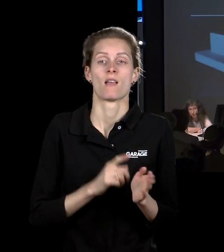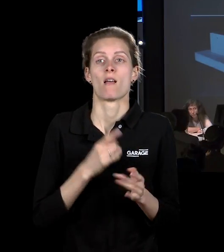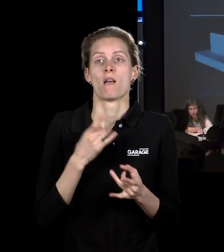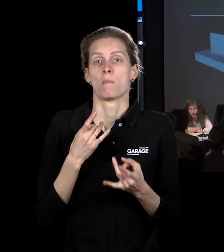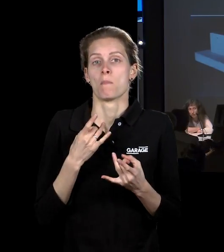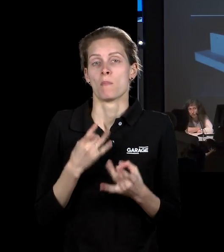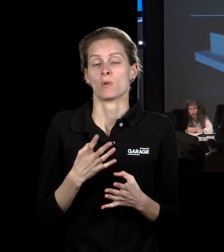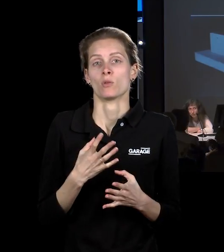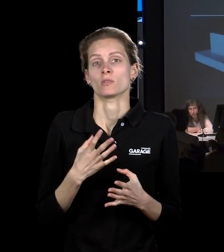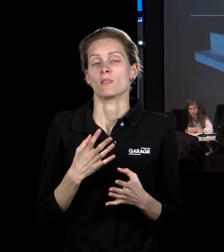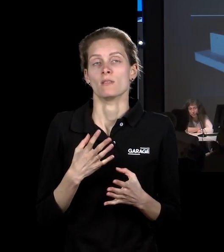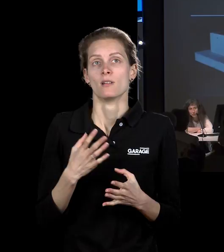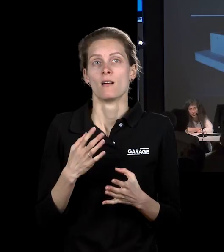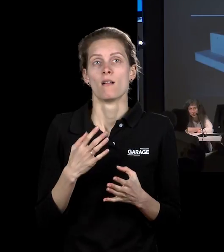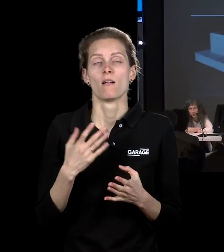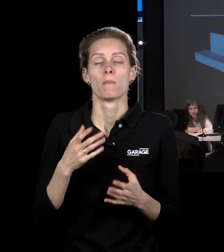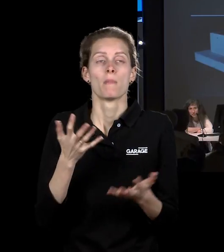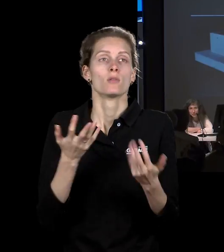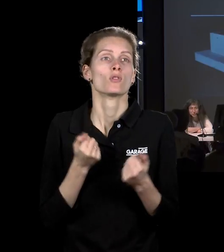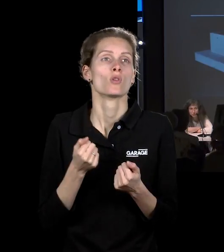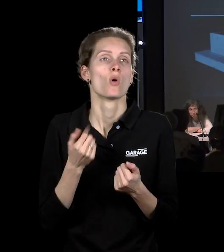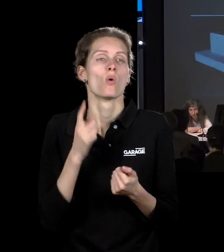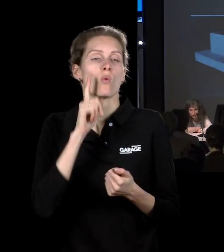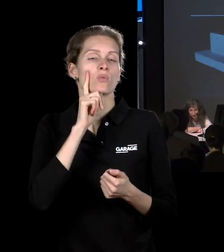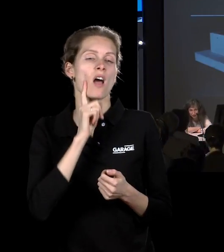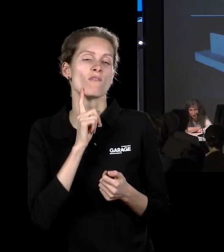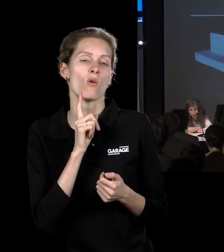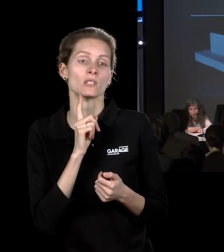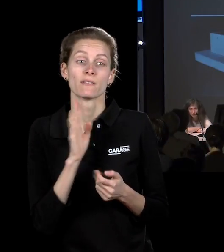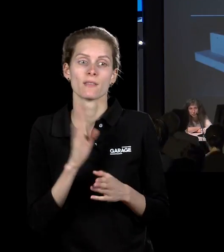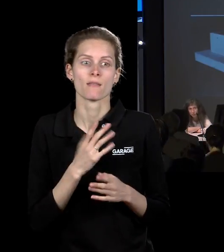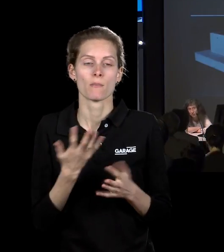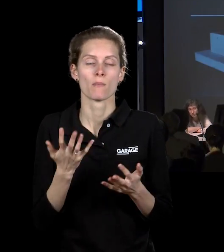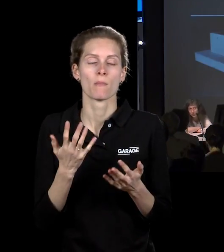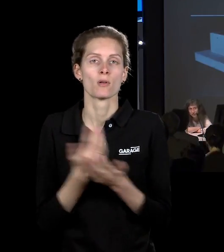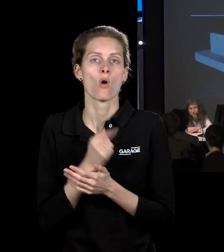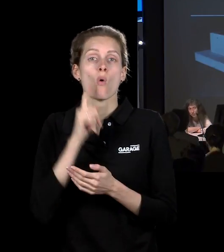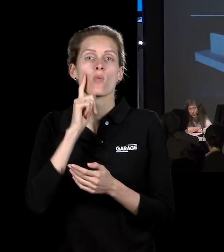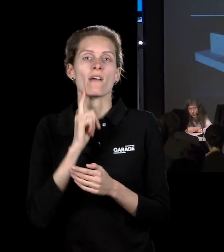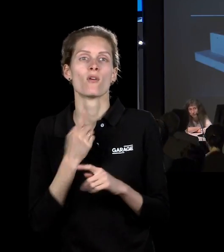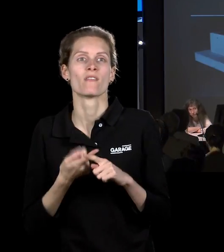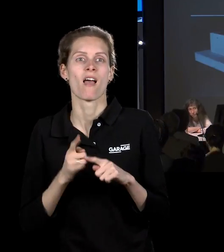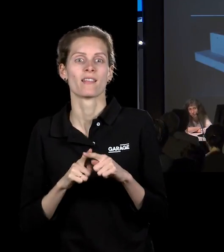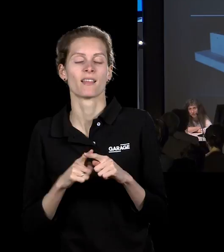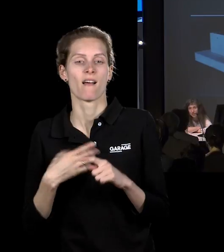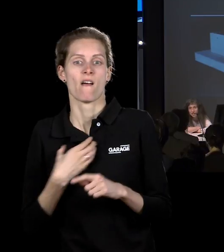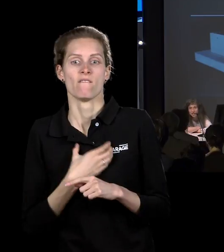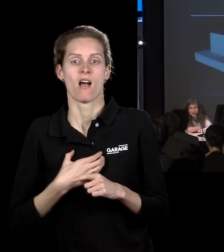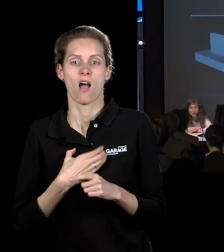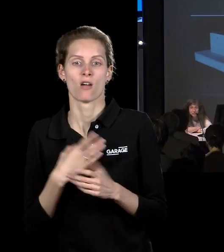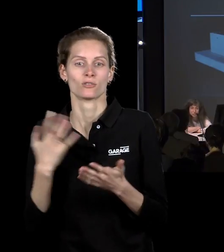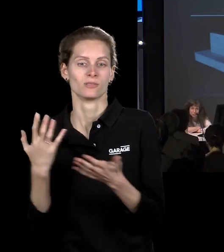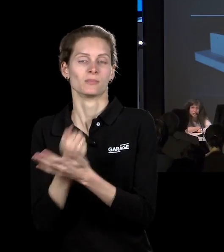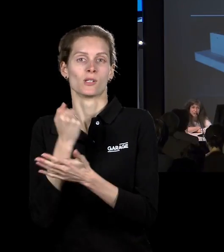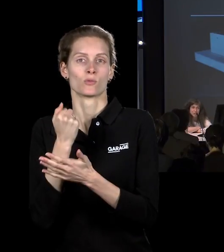других. Ты не должен получать от нее удовольствие, потому что иначе удовольствие станет целью. Но зато ты можешь заниматься и когда угодно, и как угодно.